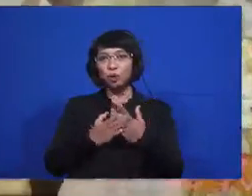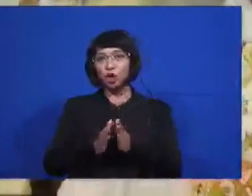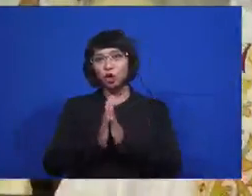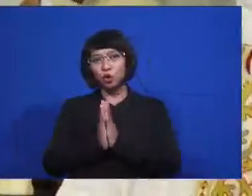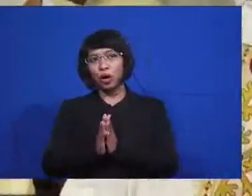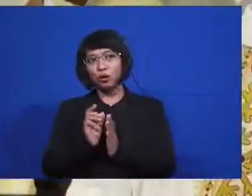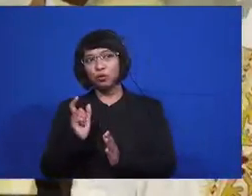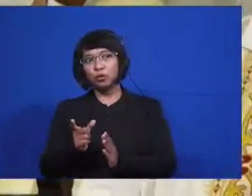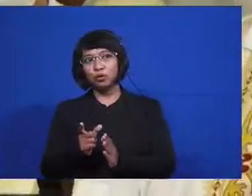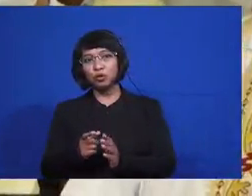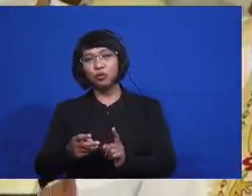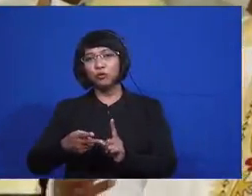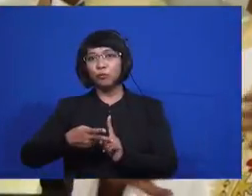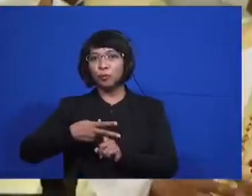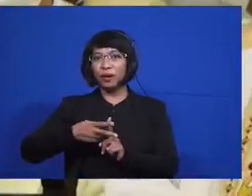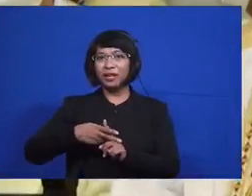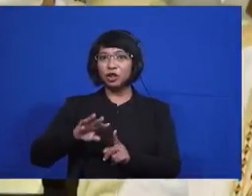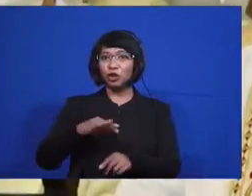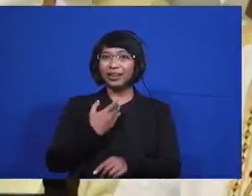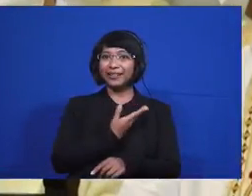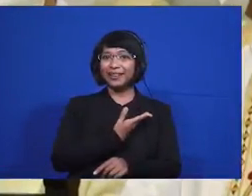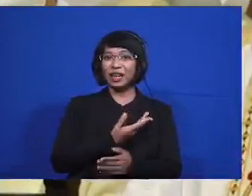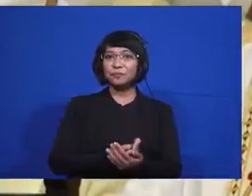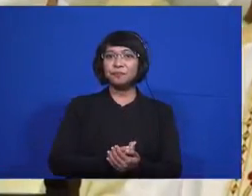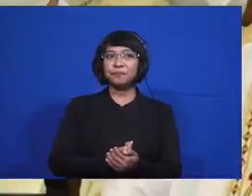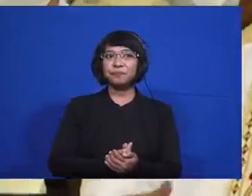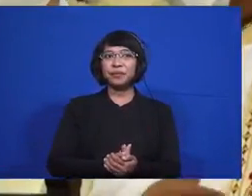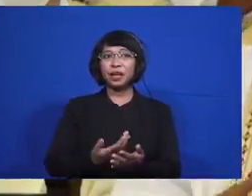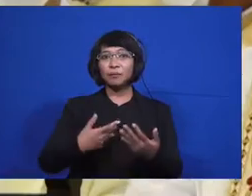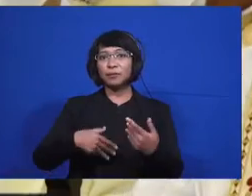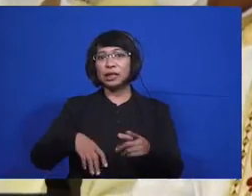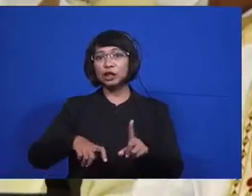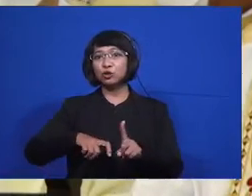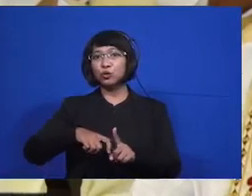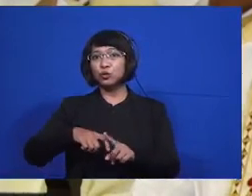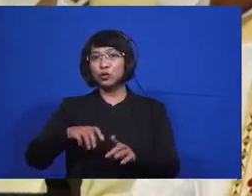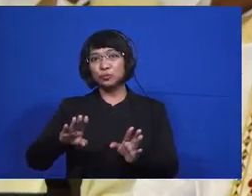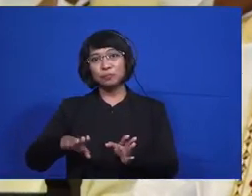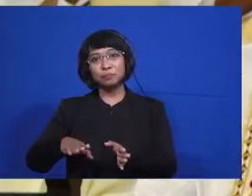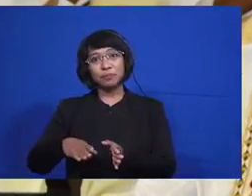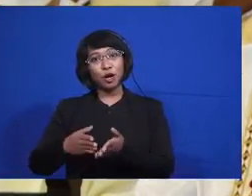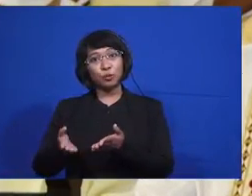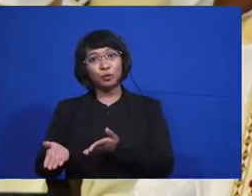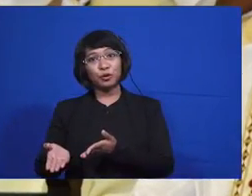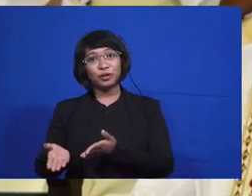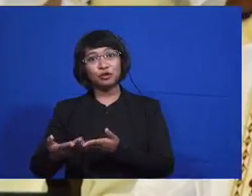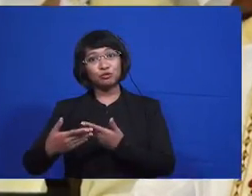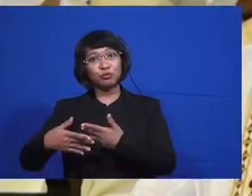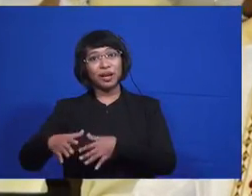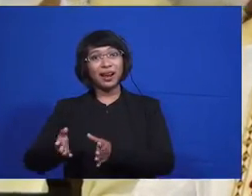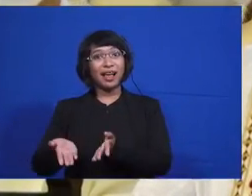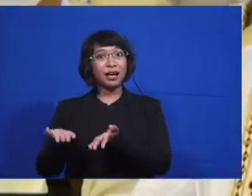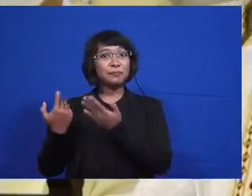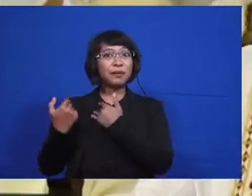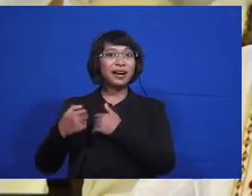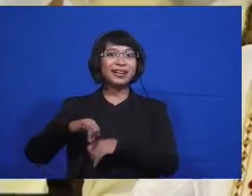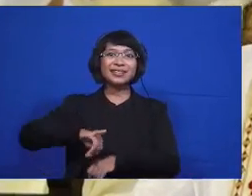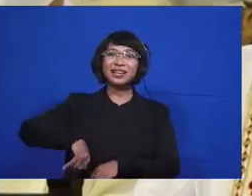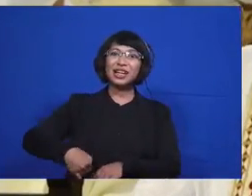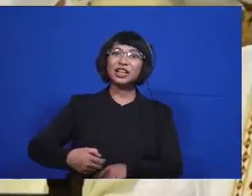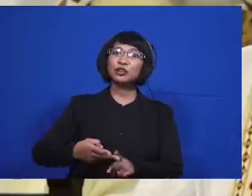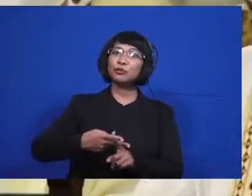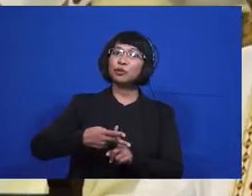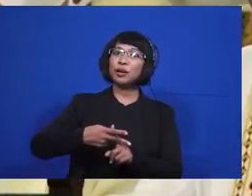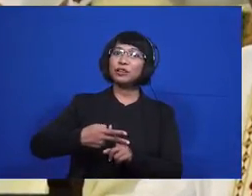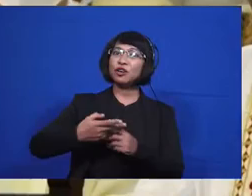para formator-formator kita, baik yang habis kursus maupun juga yang telah lama menjadi formator, supaya mereka